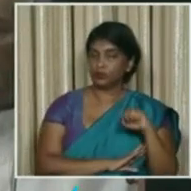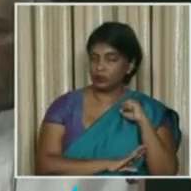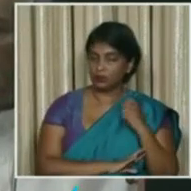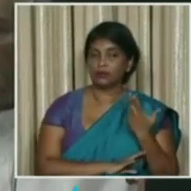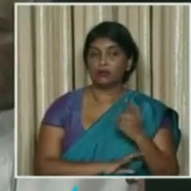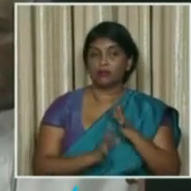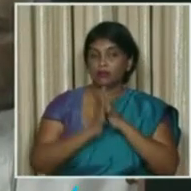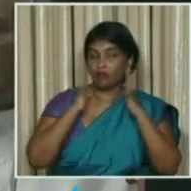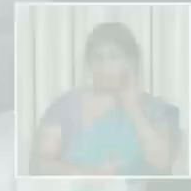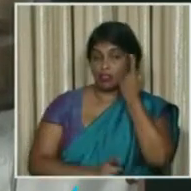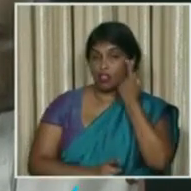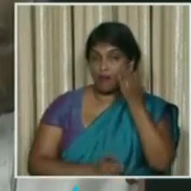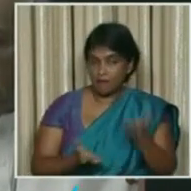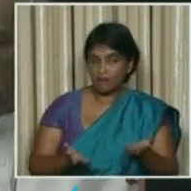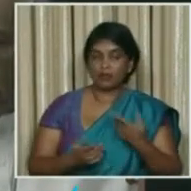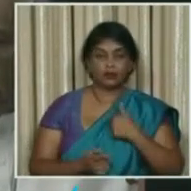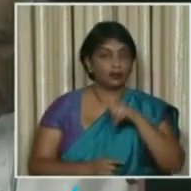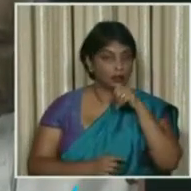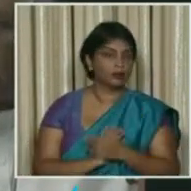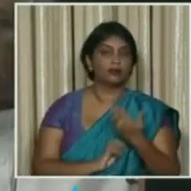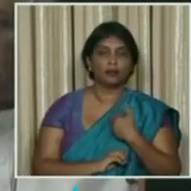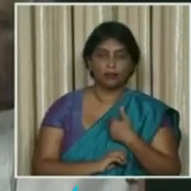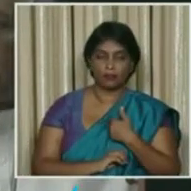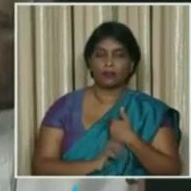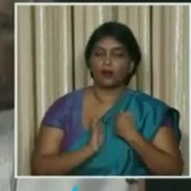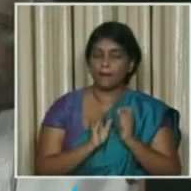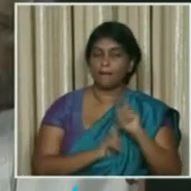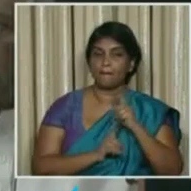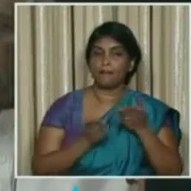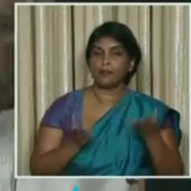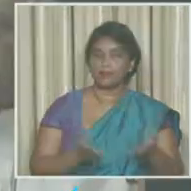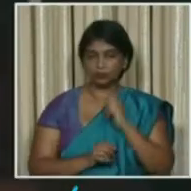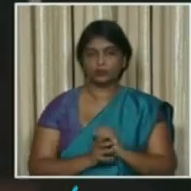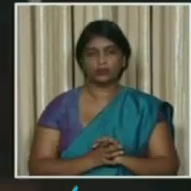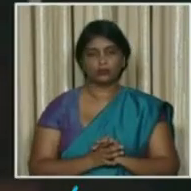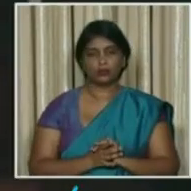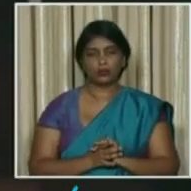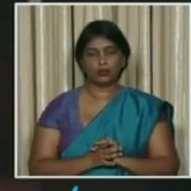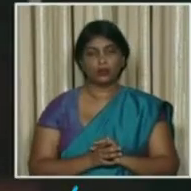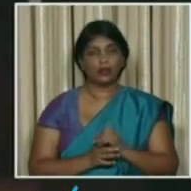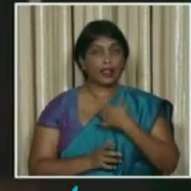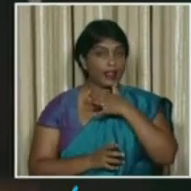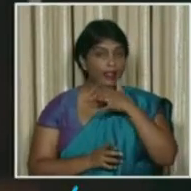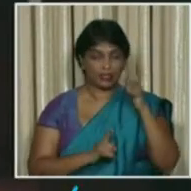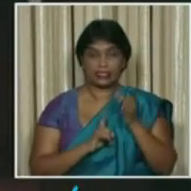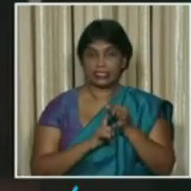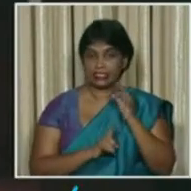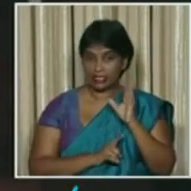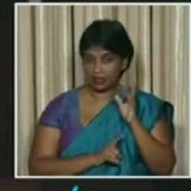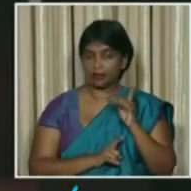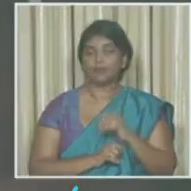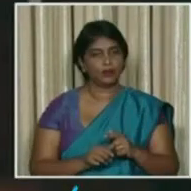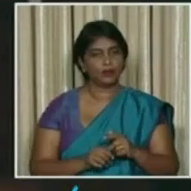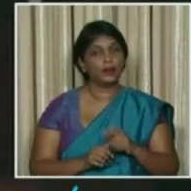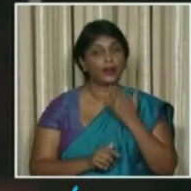මෙන්ම පුළුල් දැනීමක් ඇති බව තහවුරු කරන්නට එක්වෙන ලෙස මේ ගරු සභාවෙන් ඉල්ලා සිටිනවා. ඉබ්‍රහම් ලින්කන් ජනාධිපතිවරයා විටක